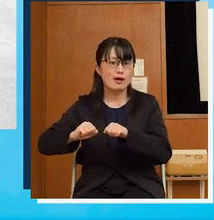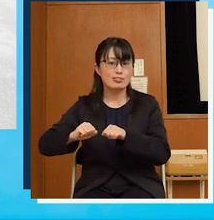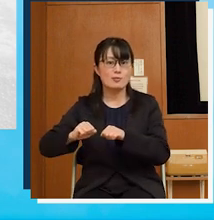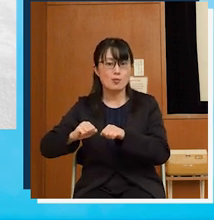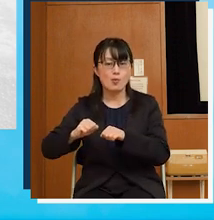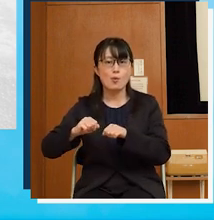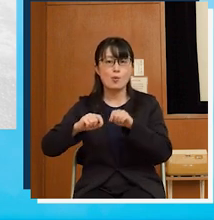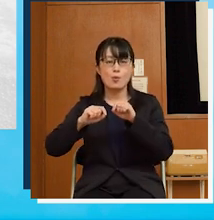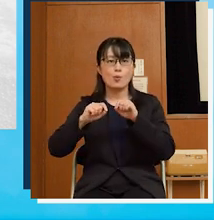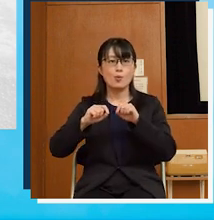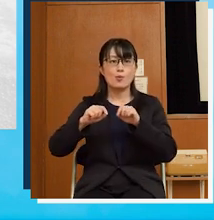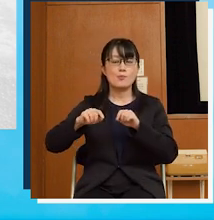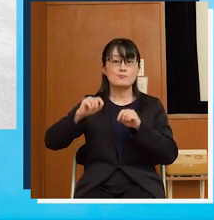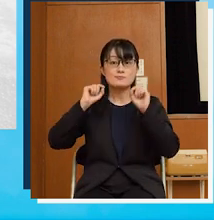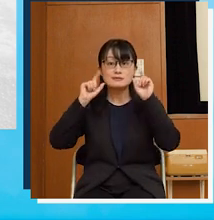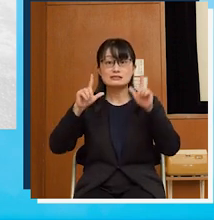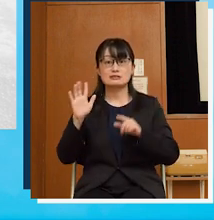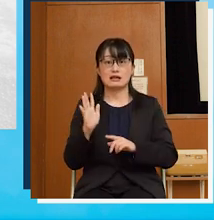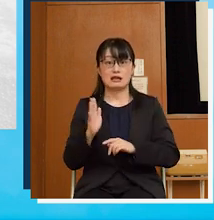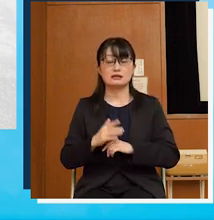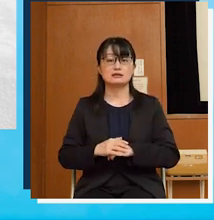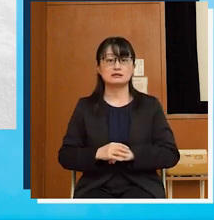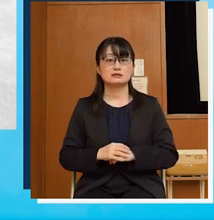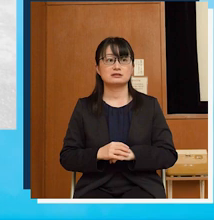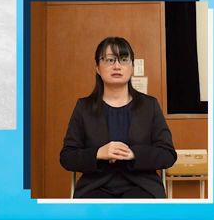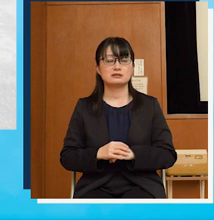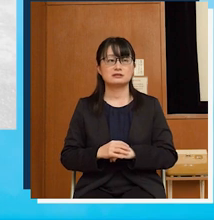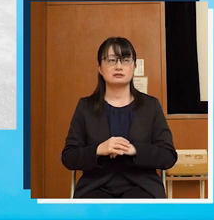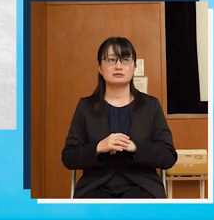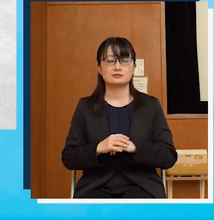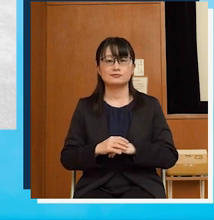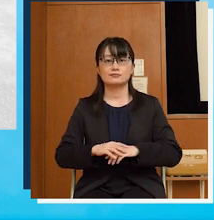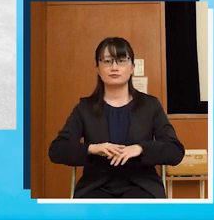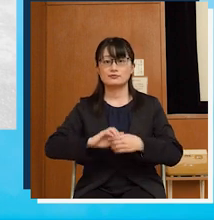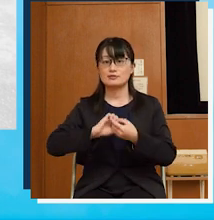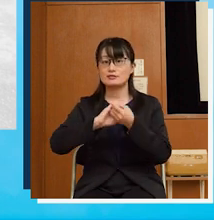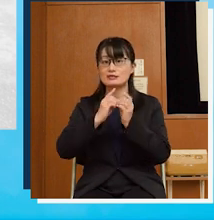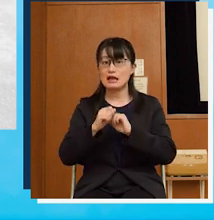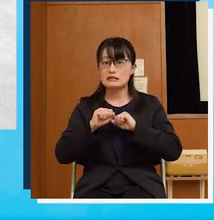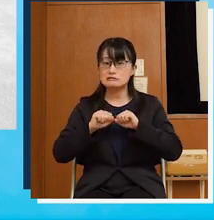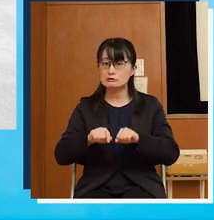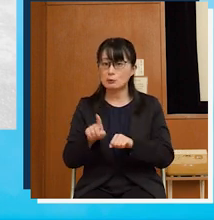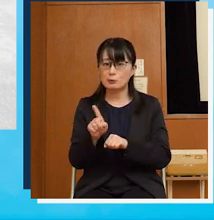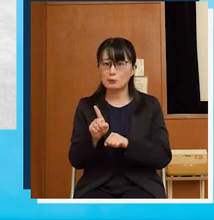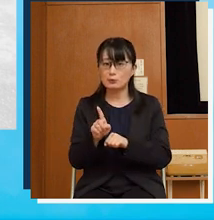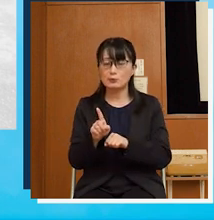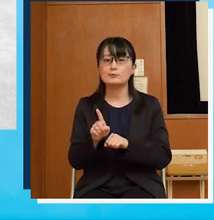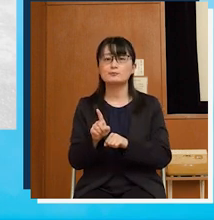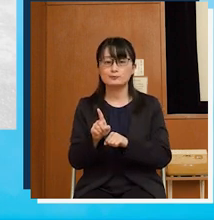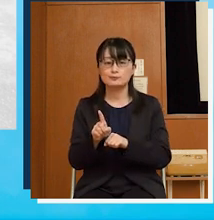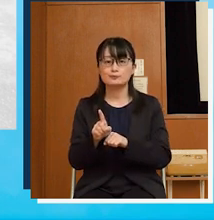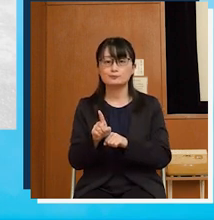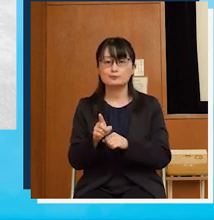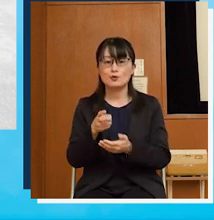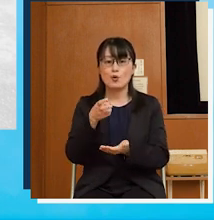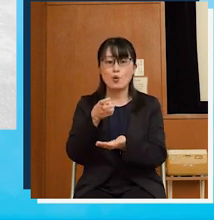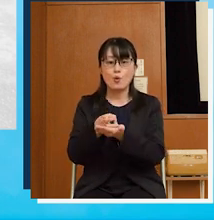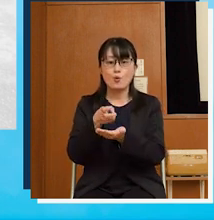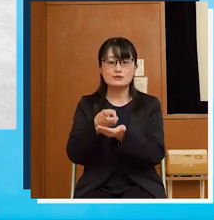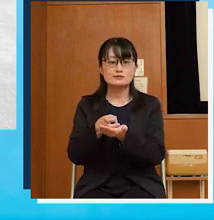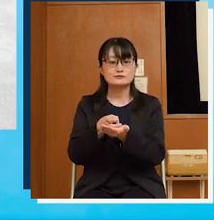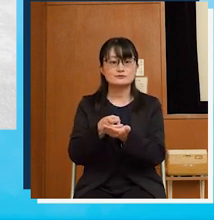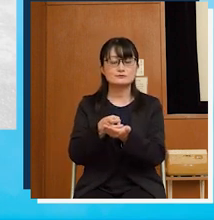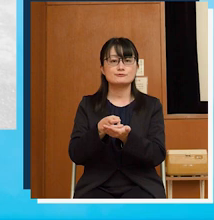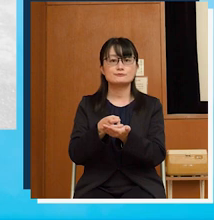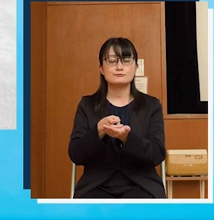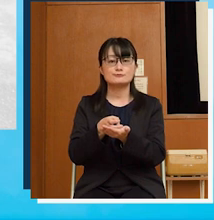高裁覇部も同じようなことだったんですえちなみに大執行とはどういうものかっていうここにまあの法律の乗務上げて